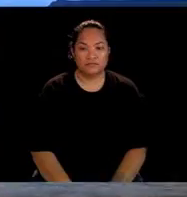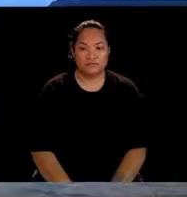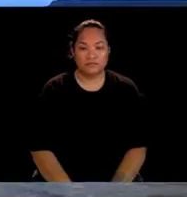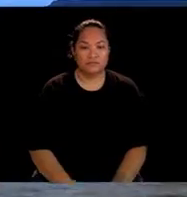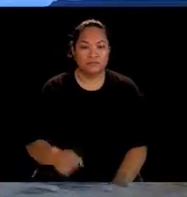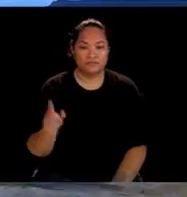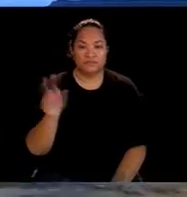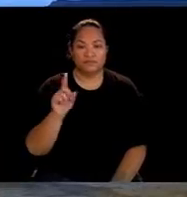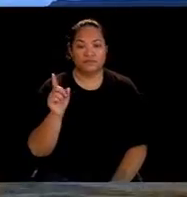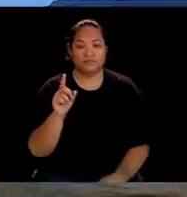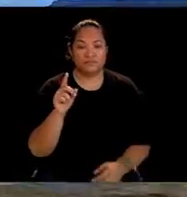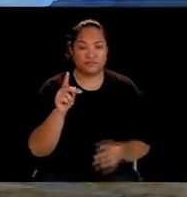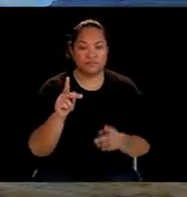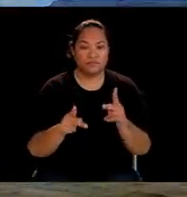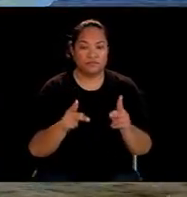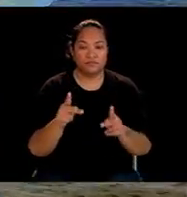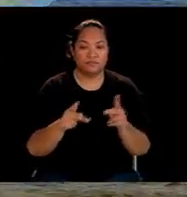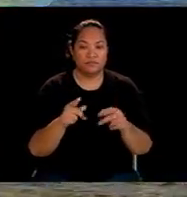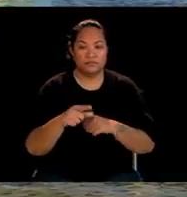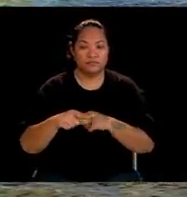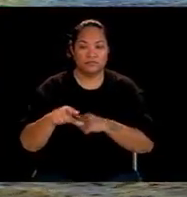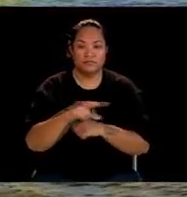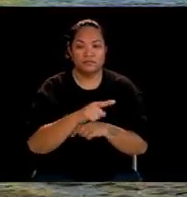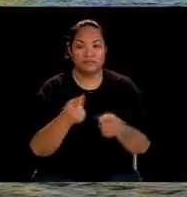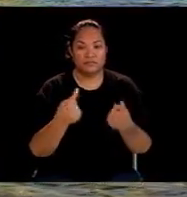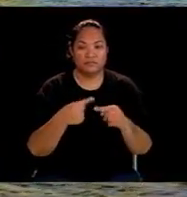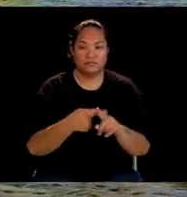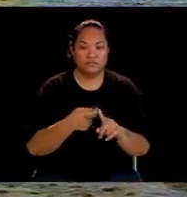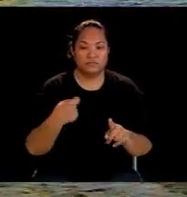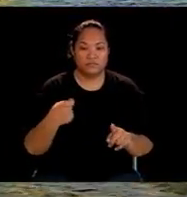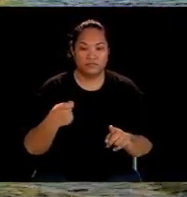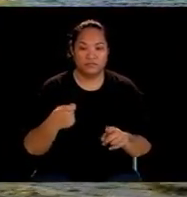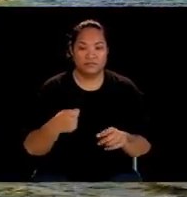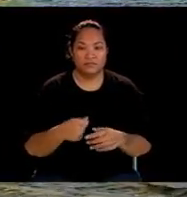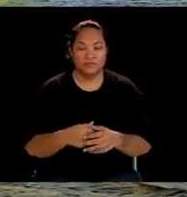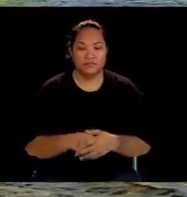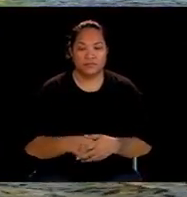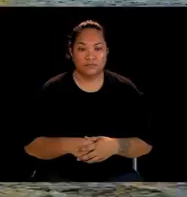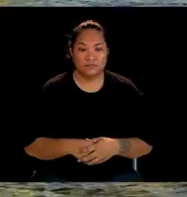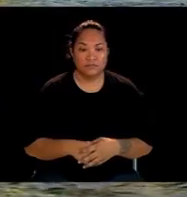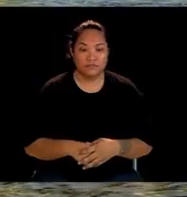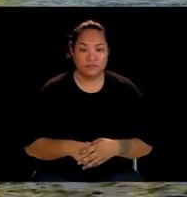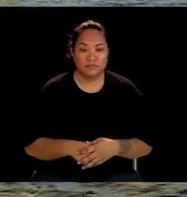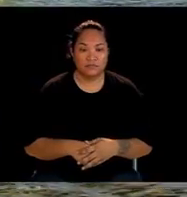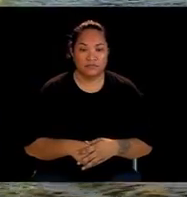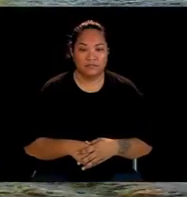manatakilo. Manginin amanu itaw tanu guahan siha.